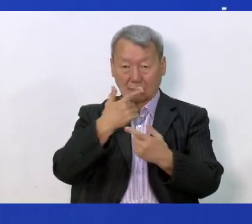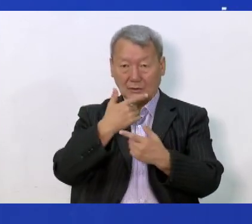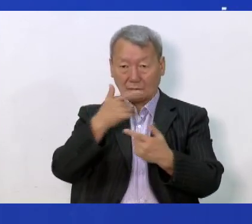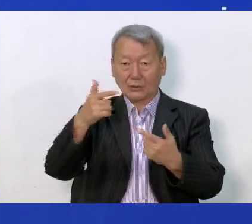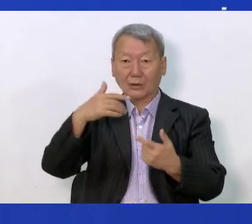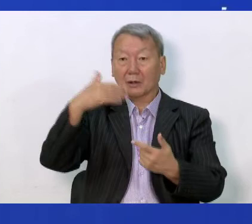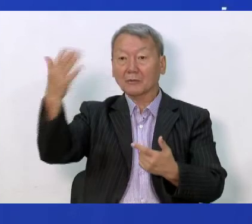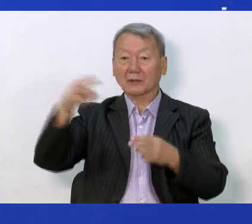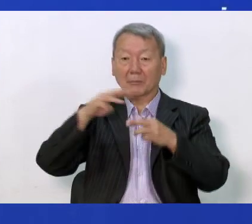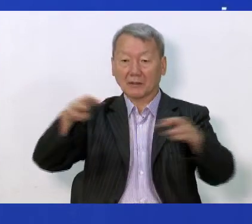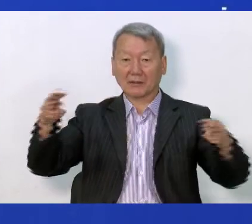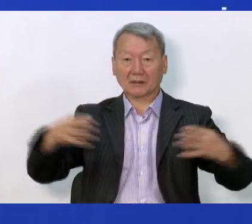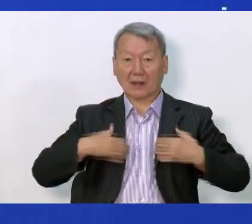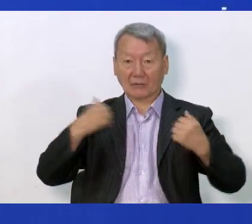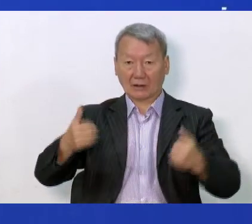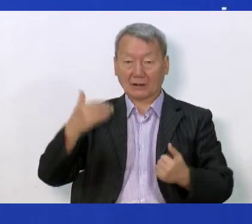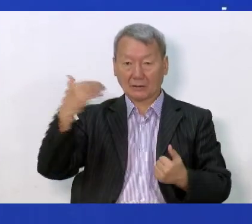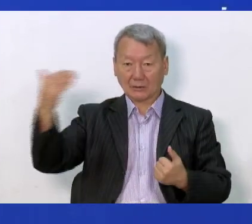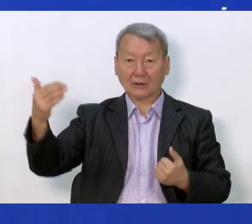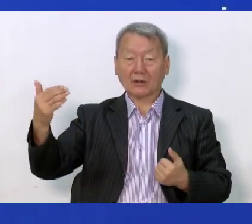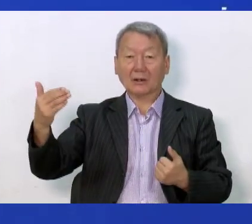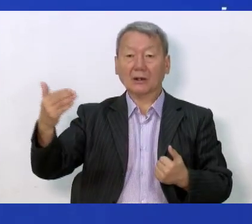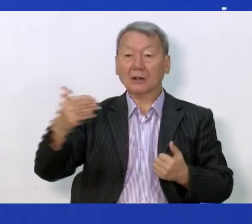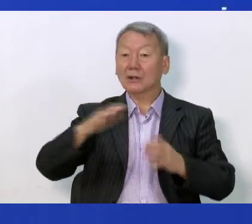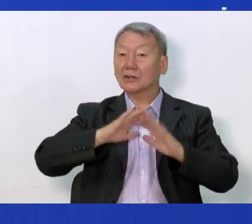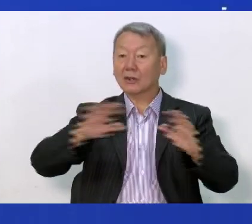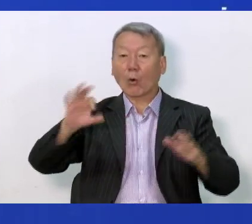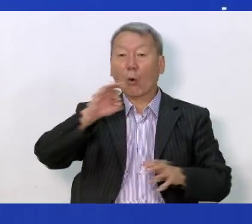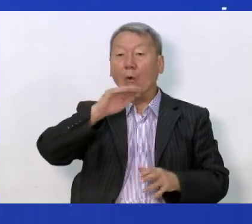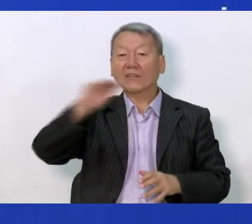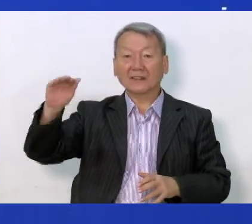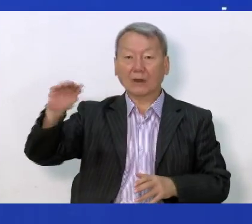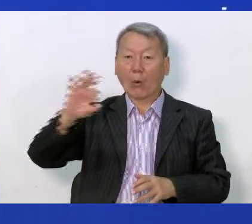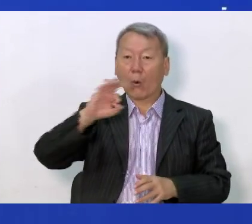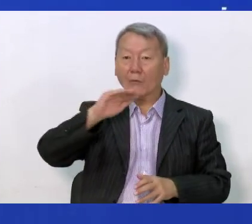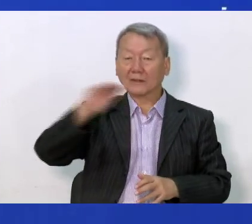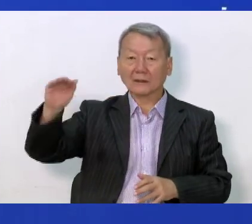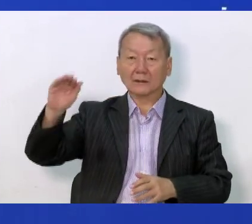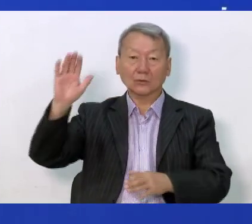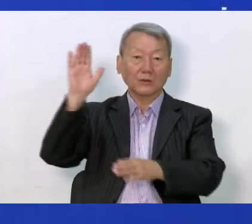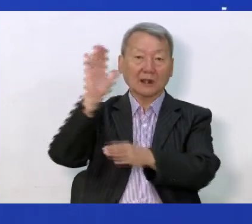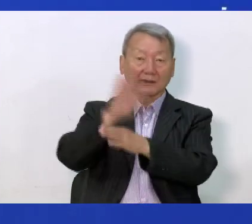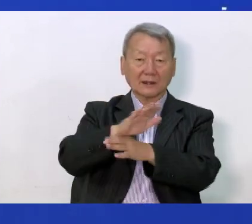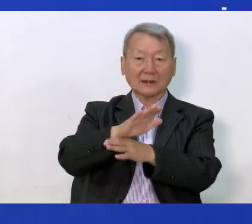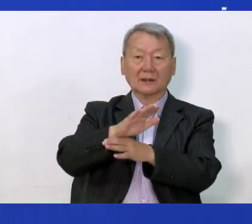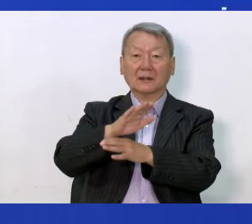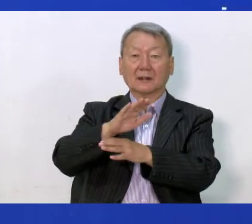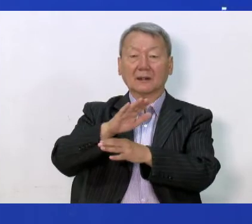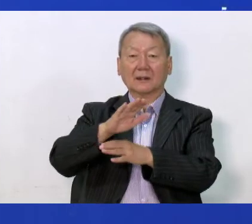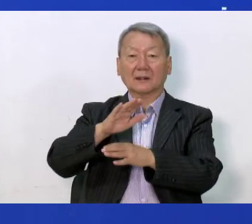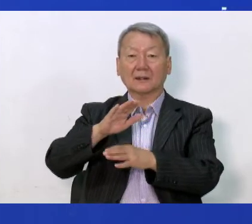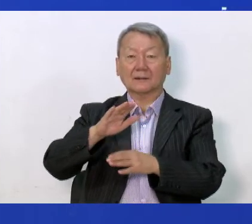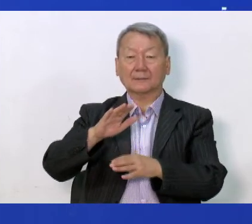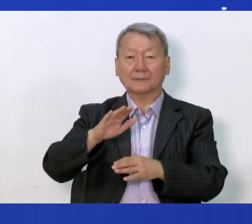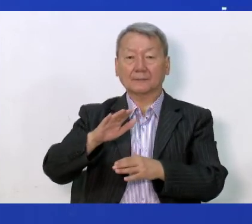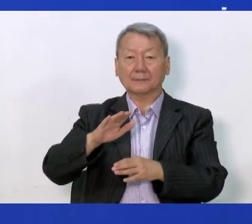со стороны Министерства здравоохранения никаких официальных указаний, официальных